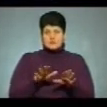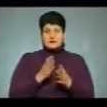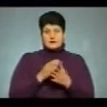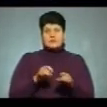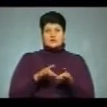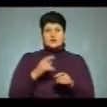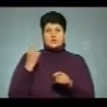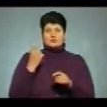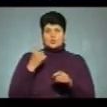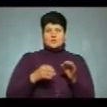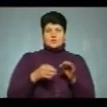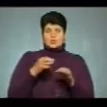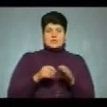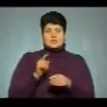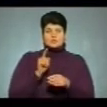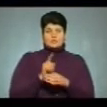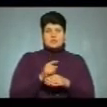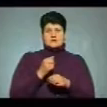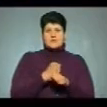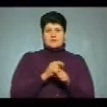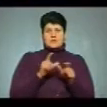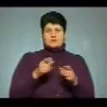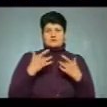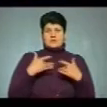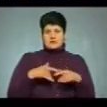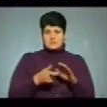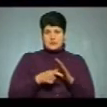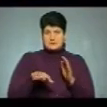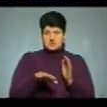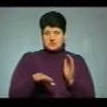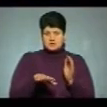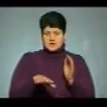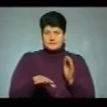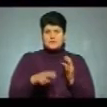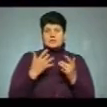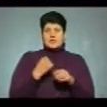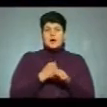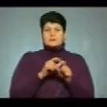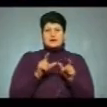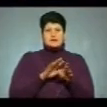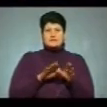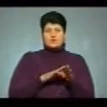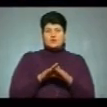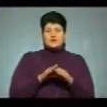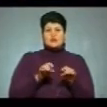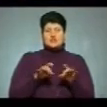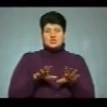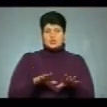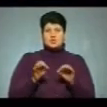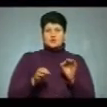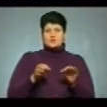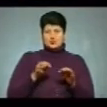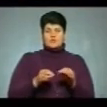господарського суду, яке зобов'язує дану аптеку звільнити приміщення, оскільки аптека не виконує рішення суду, тому відкрито виконавче